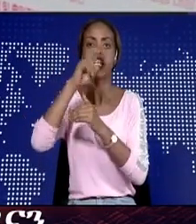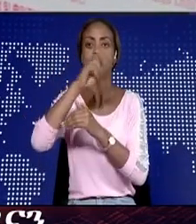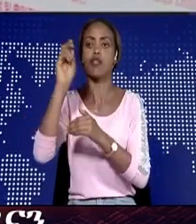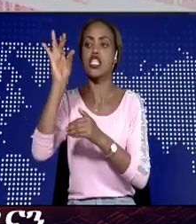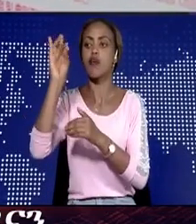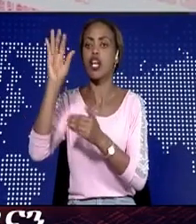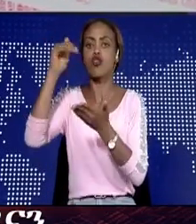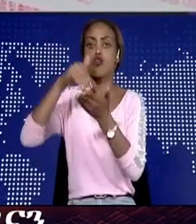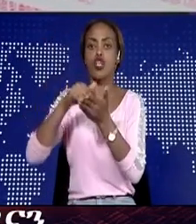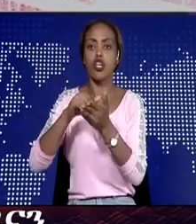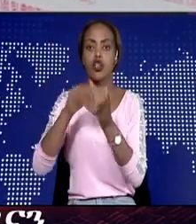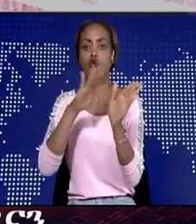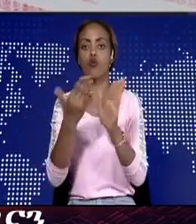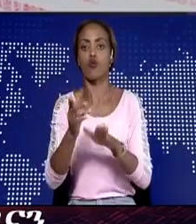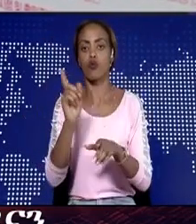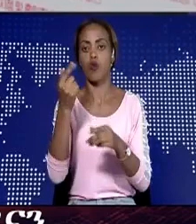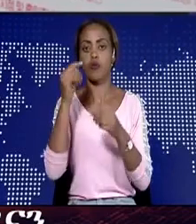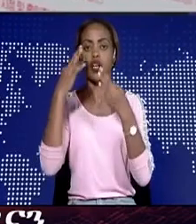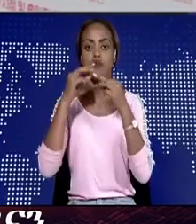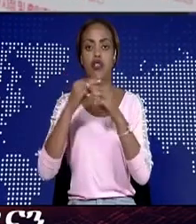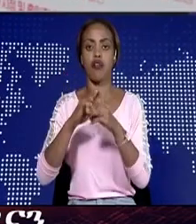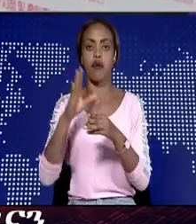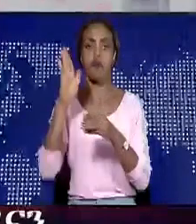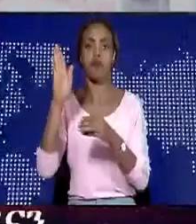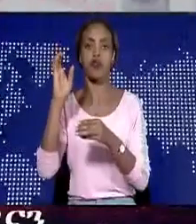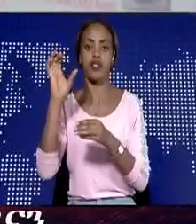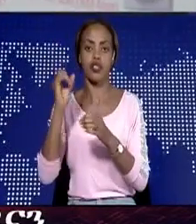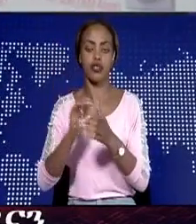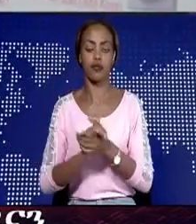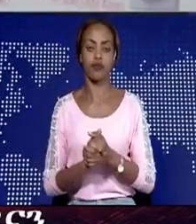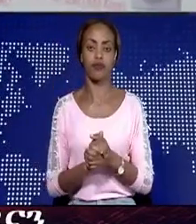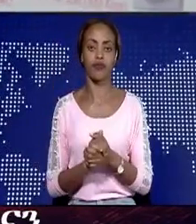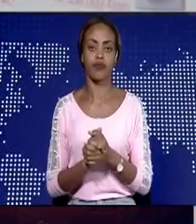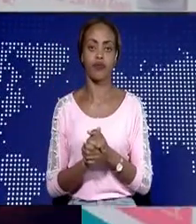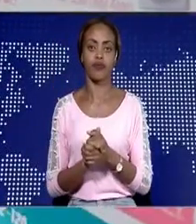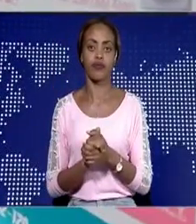شحد ما هيوتهم سينو ميبل كم صبصاب الجزيران بي بي سن